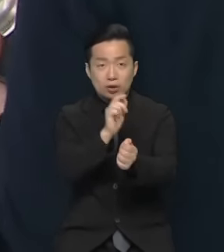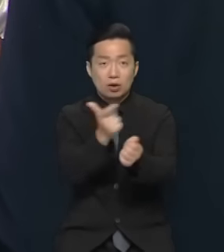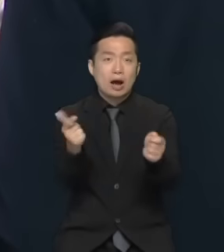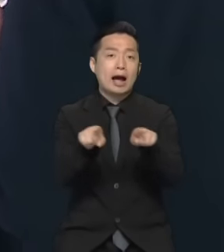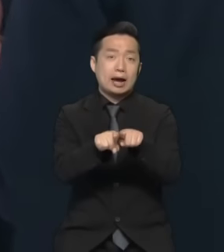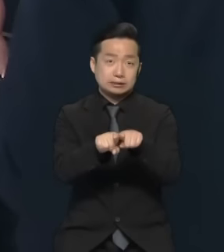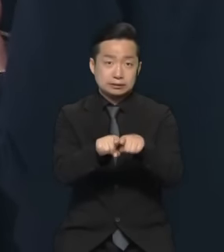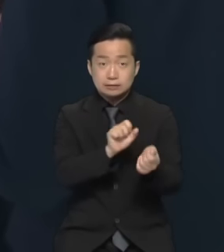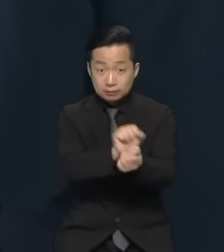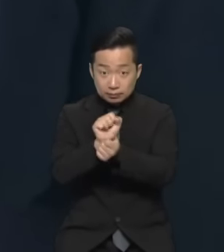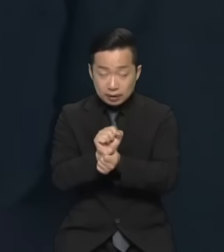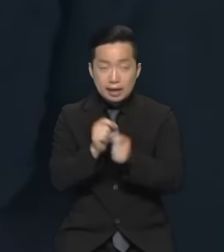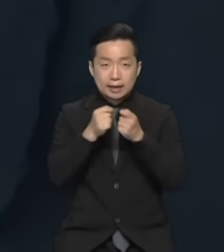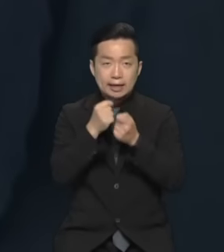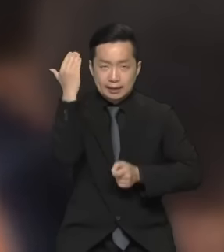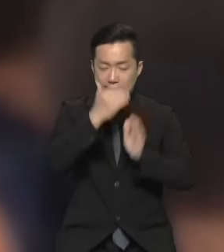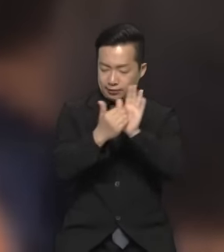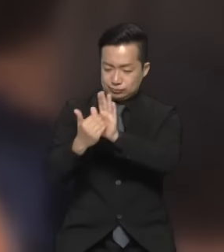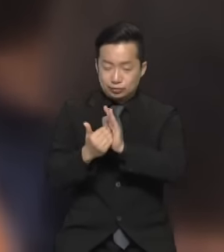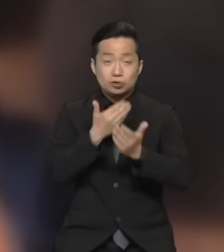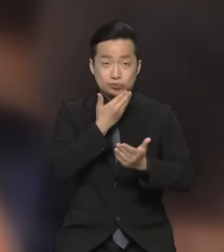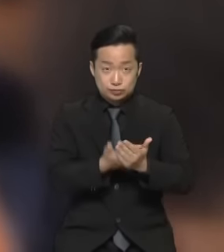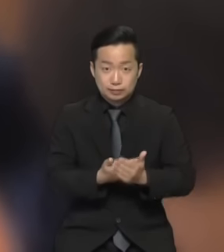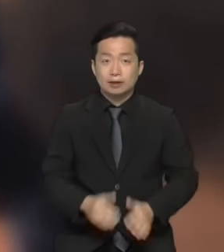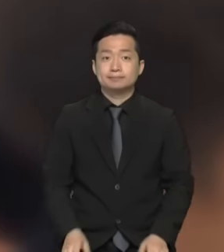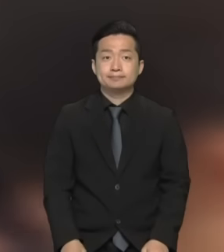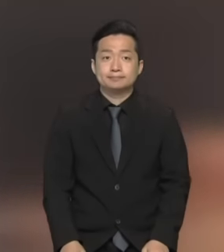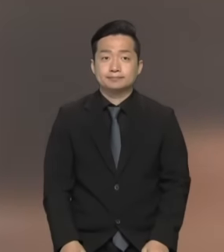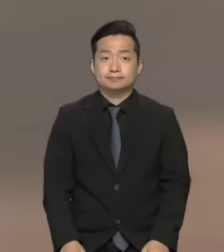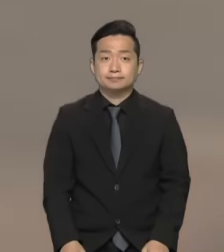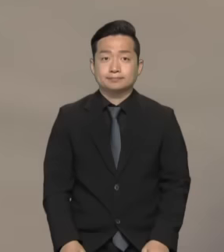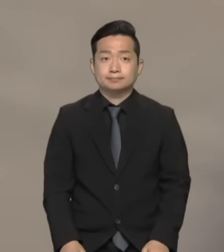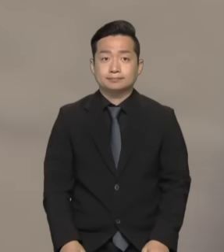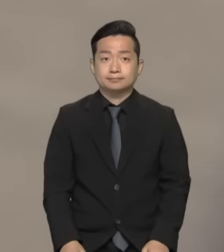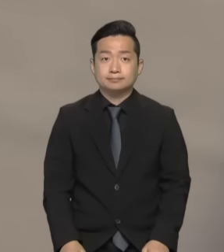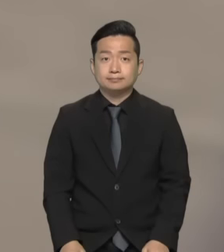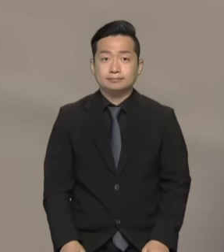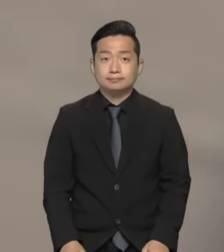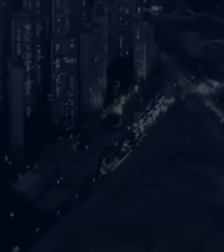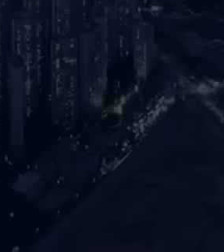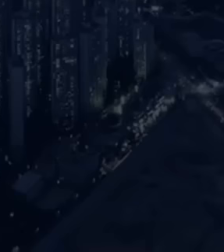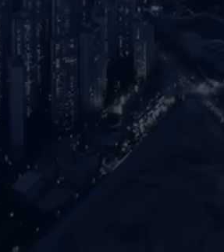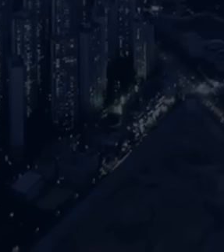확산하고 있어 철저한 개인 위생 관리가 필요합니다. KNN 황보람입니다.